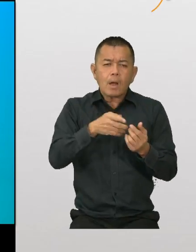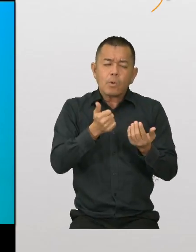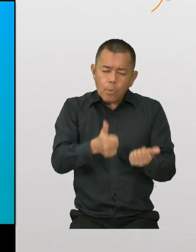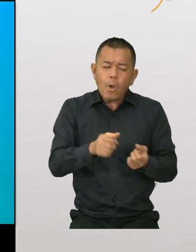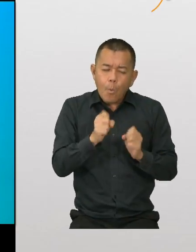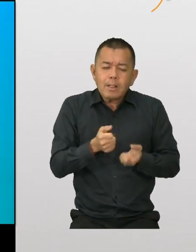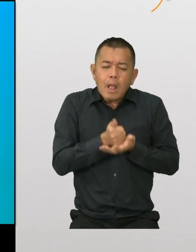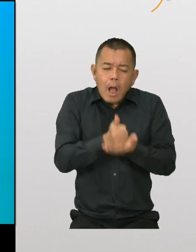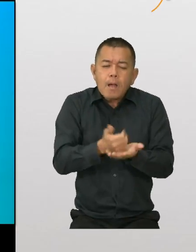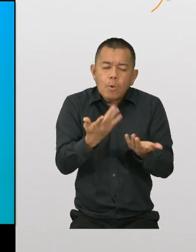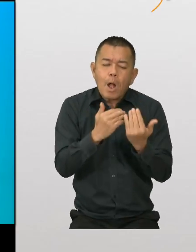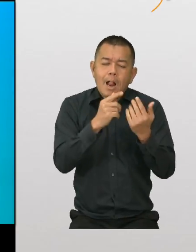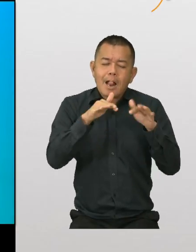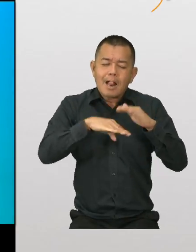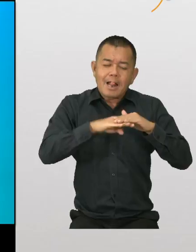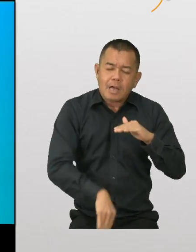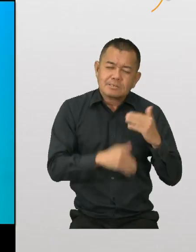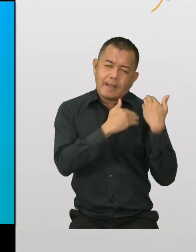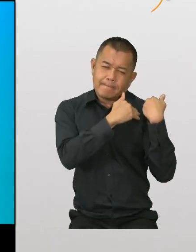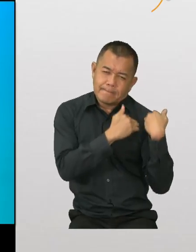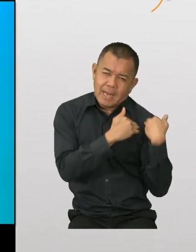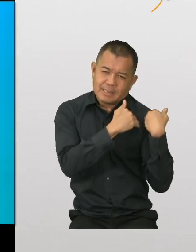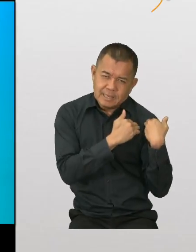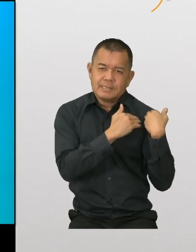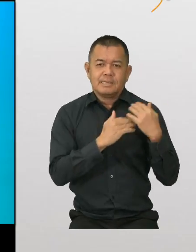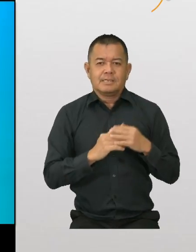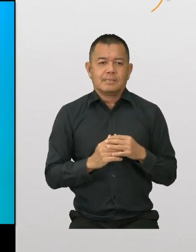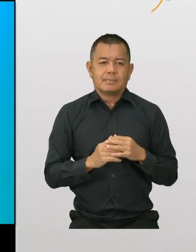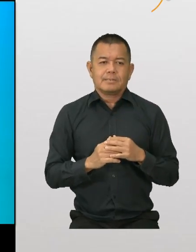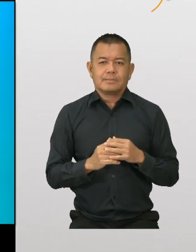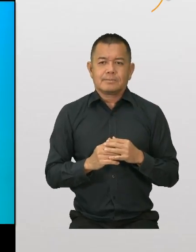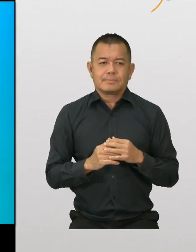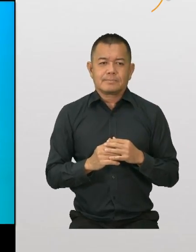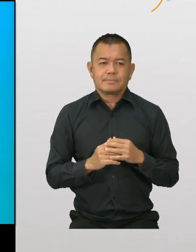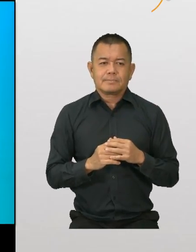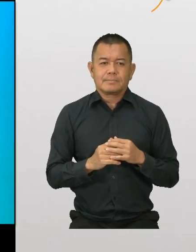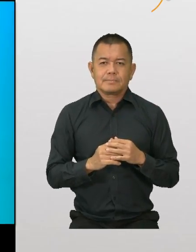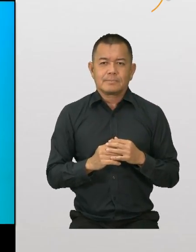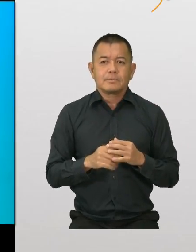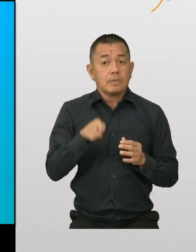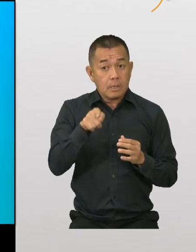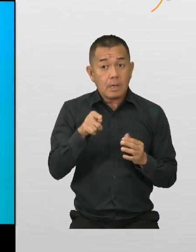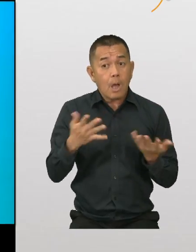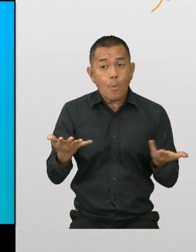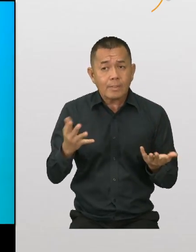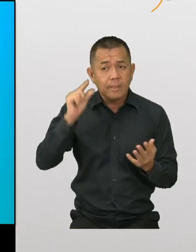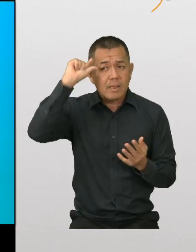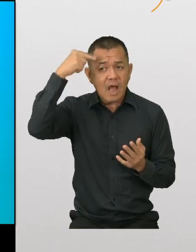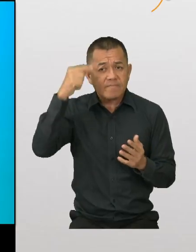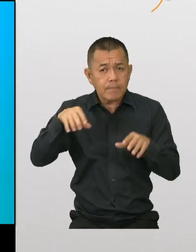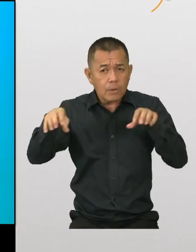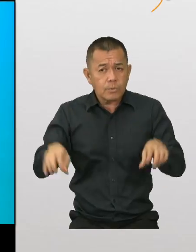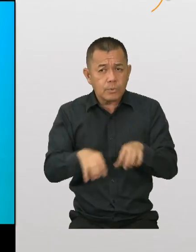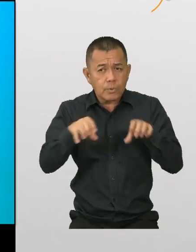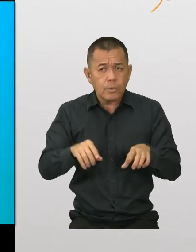生活费担忧，身为政府， While the government will do its part to alleviate the people's cost of 不过 living 大家也有 concerns, 责任照顾